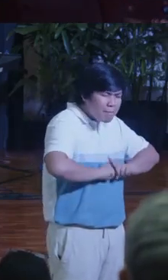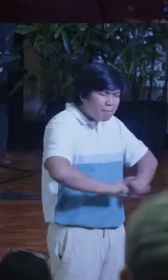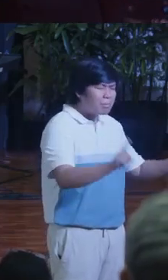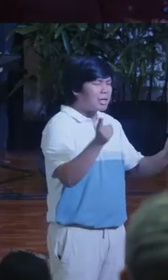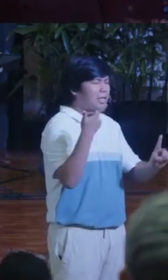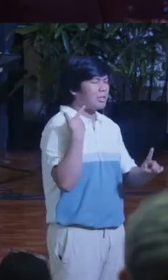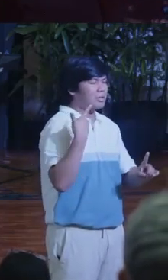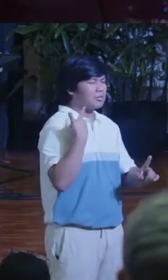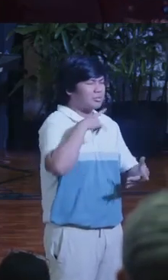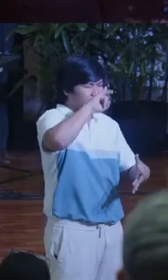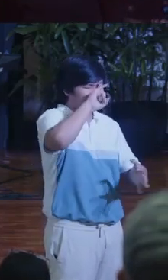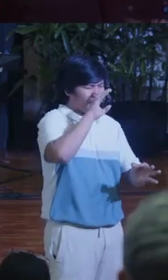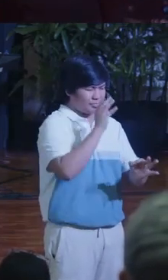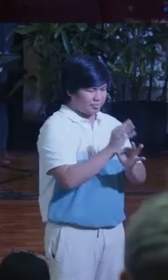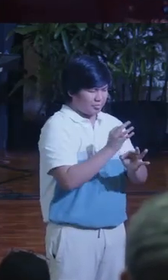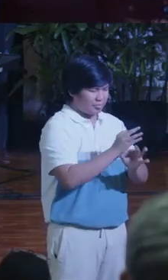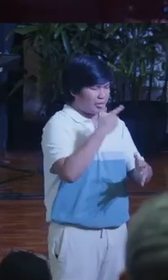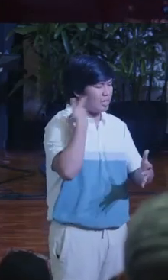sa inyo,